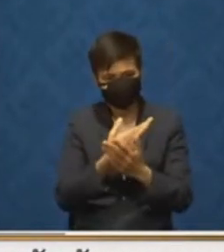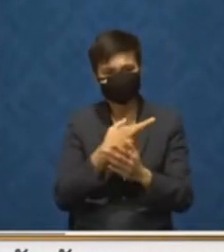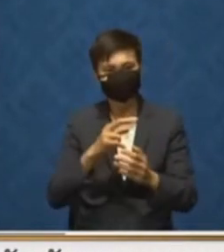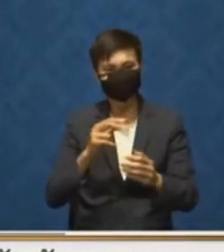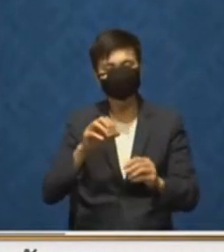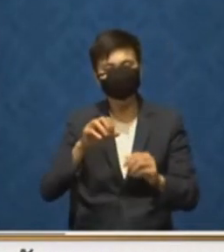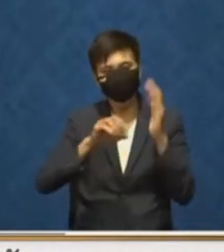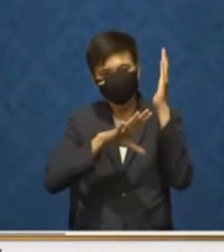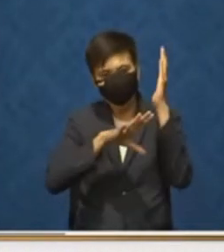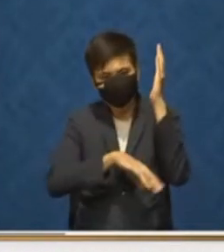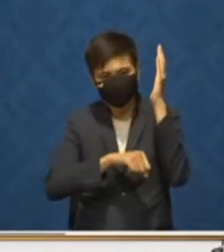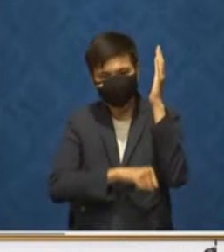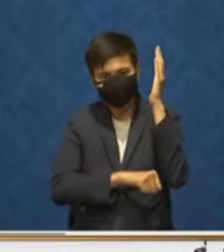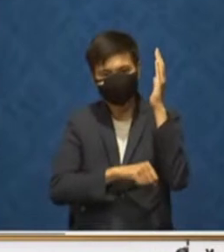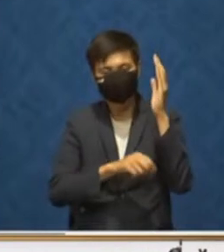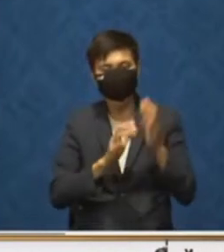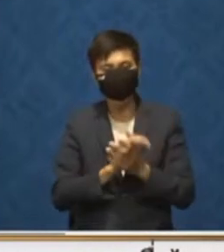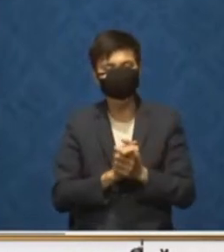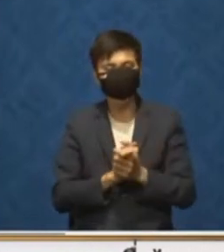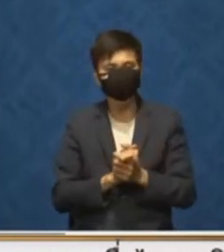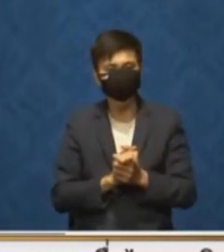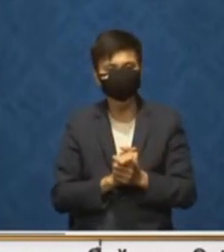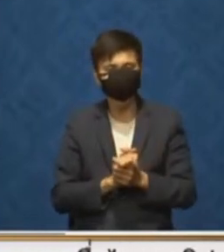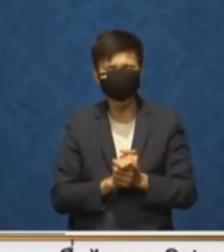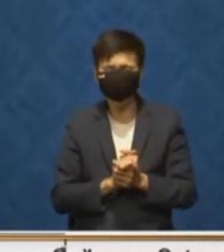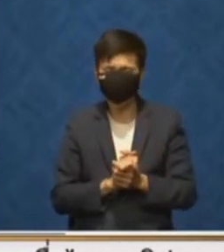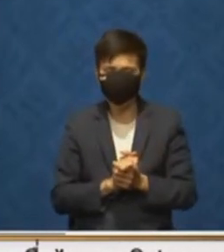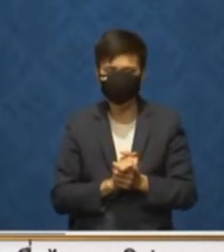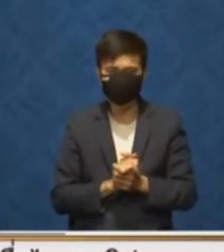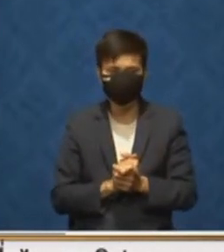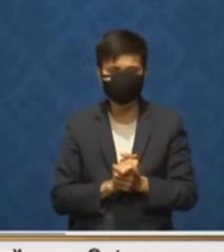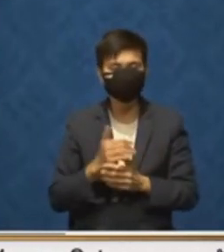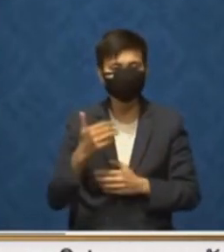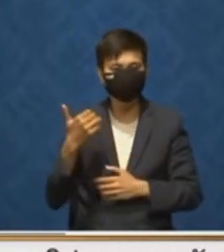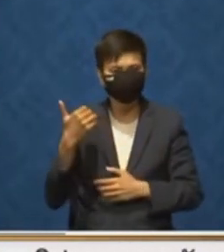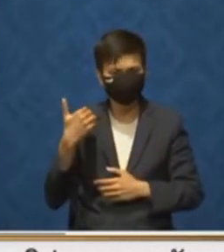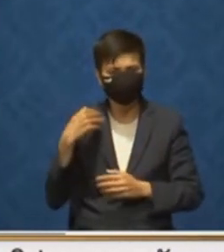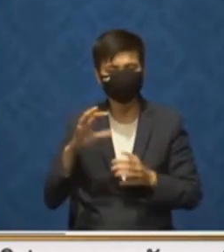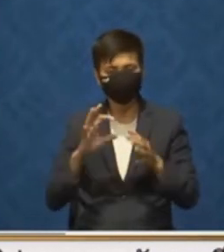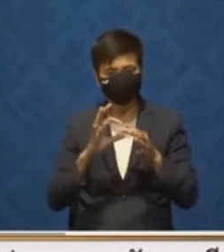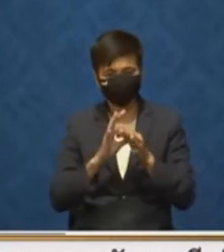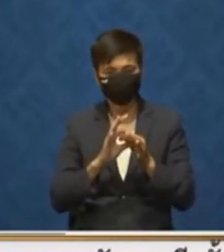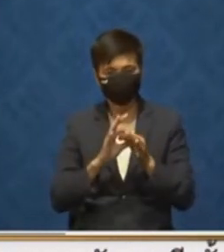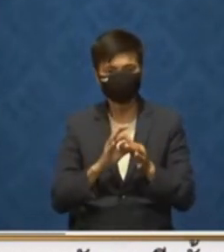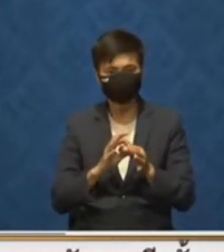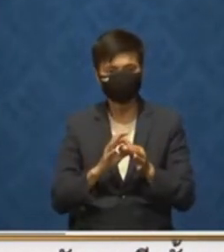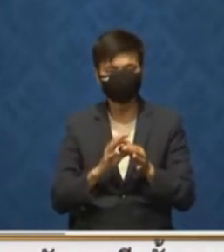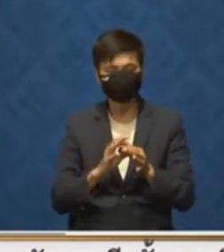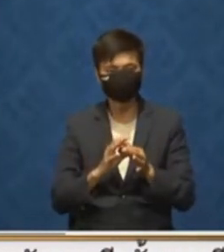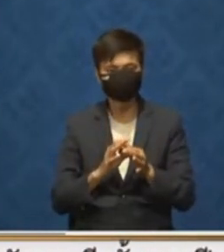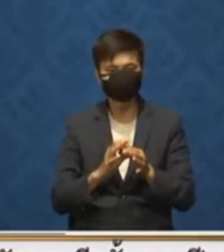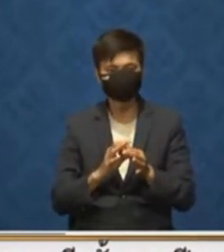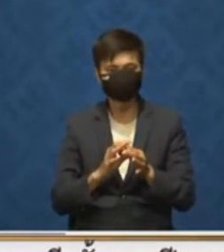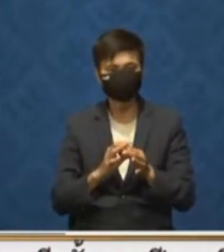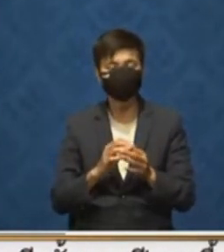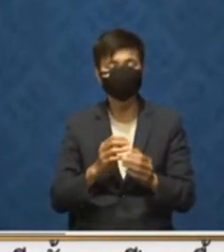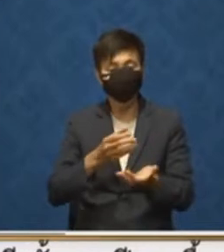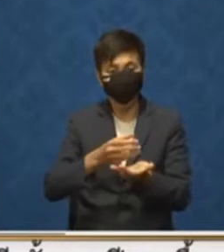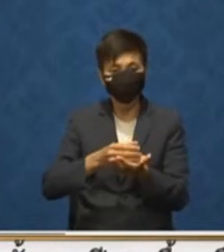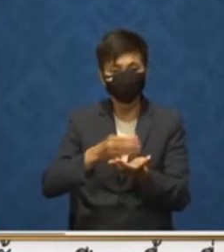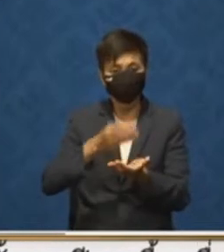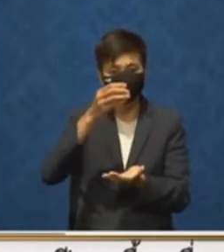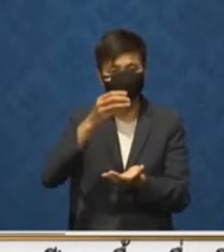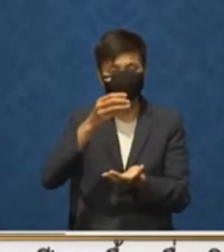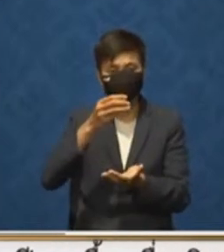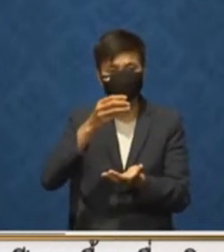สงขลานะครับแล้วก็สิ่งที่ได้จะมีการเป็นห่วงว่ามีการนำเอาขวดนะครับอยากจะให้